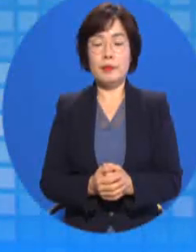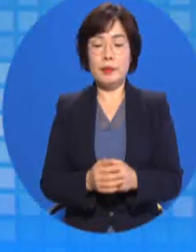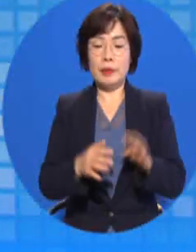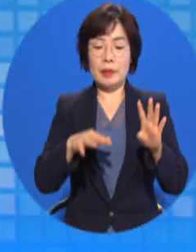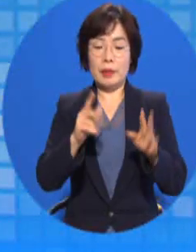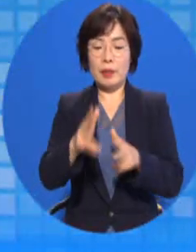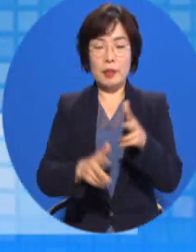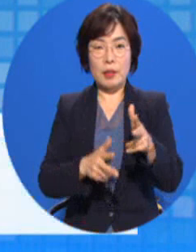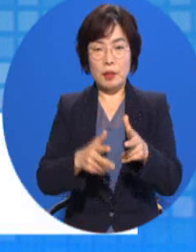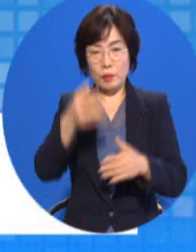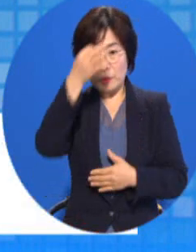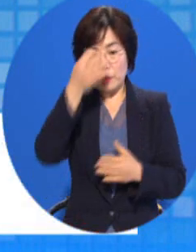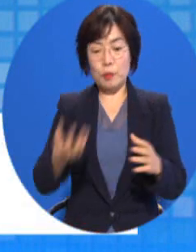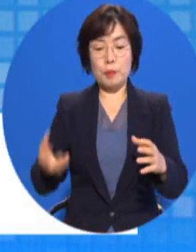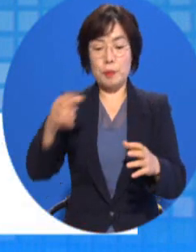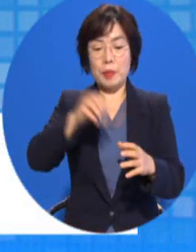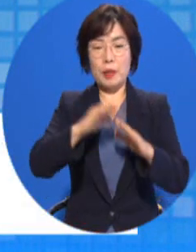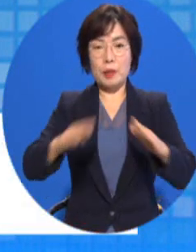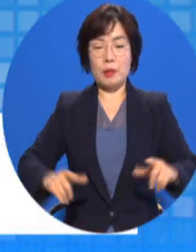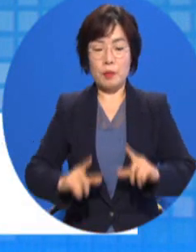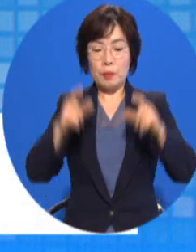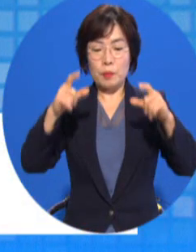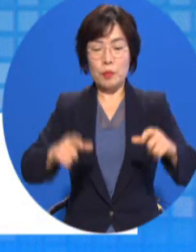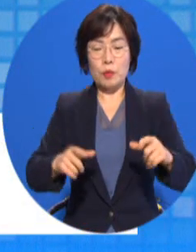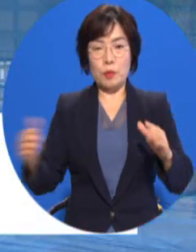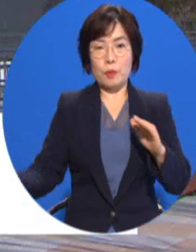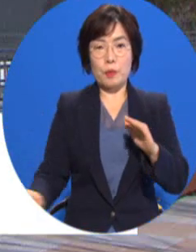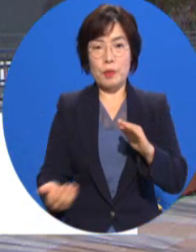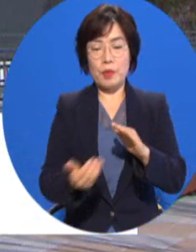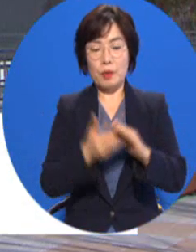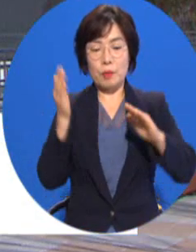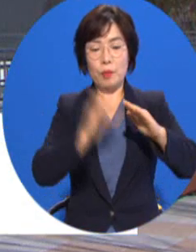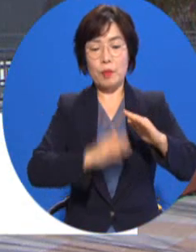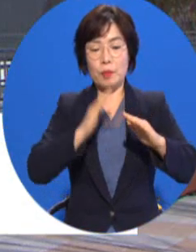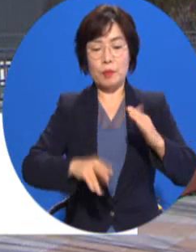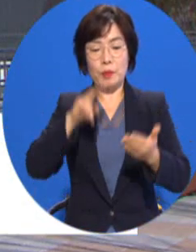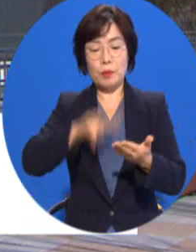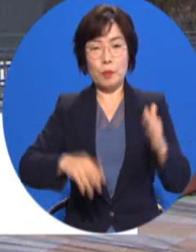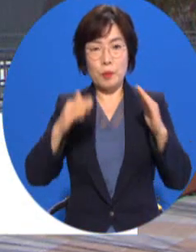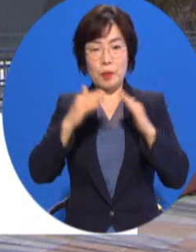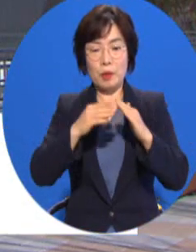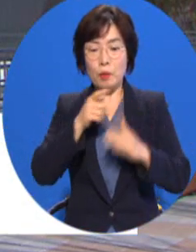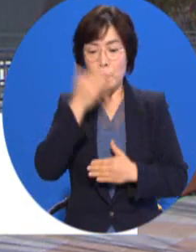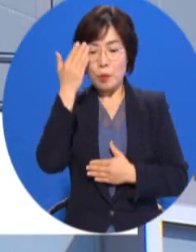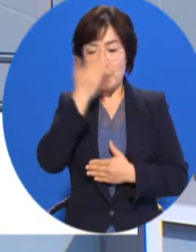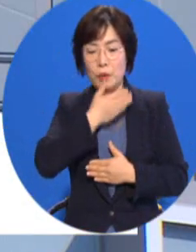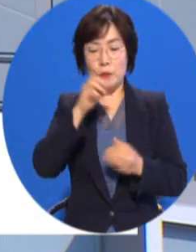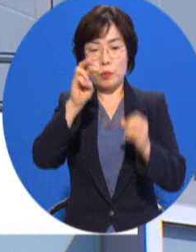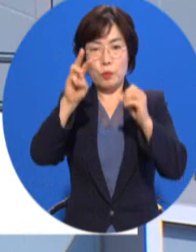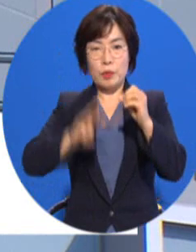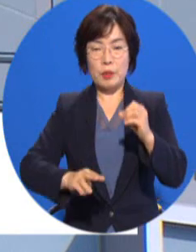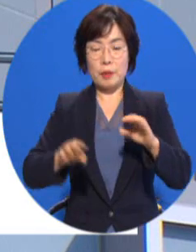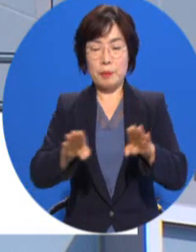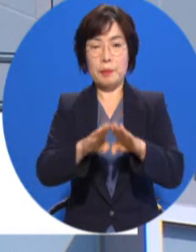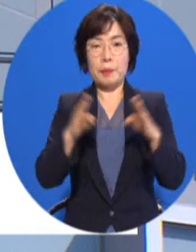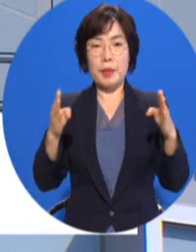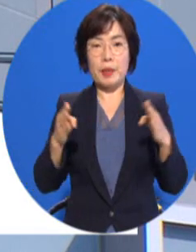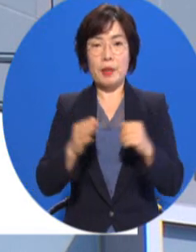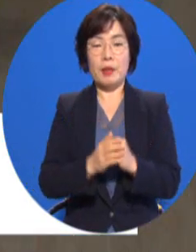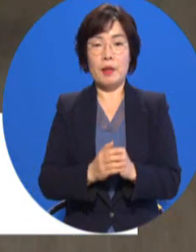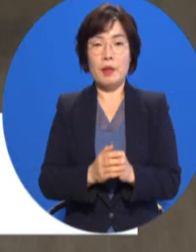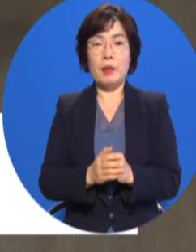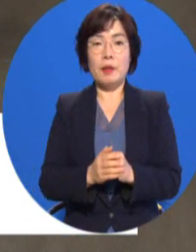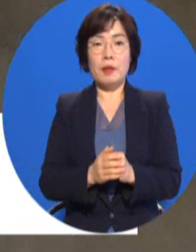4차 산업혁명 기술이 집약된 전남동부 지역 최대 규모의 공공도서관이 오늘 여수 웅천지구에서 문을 열었습니다. 여수시는